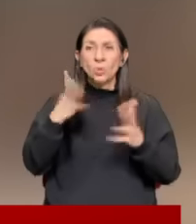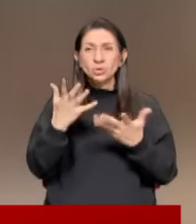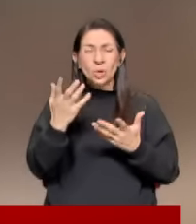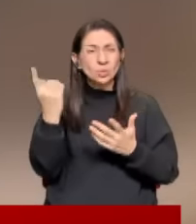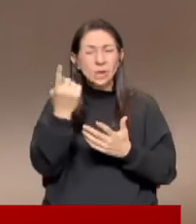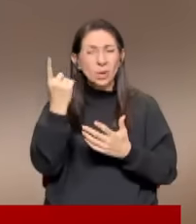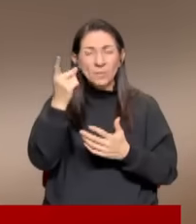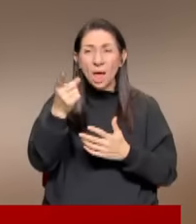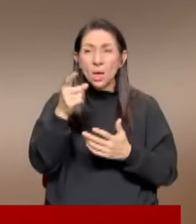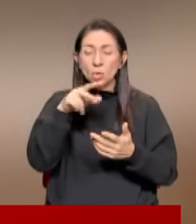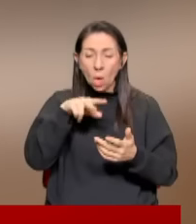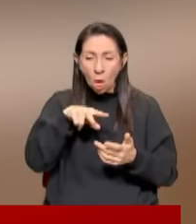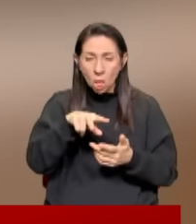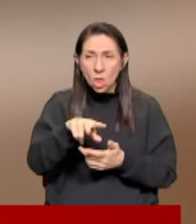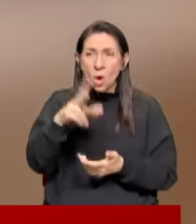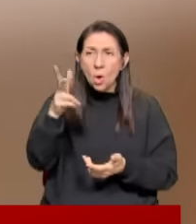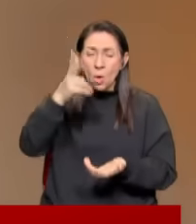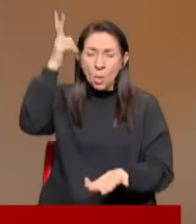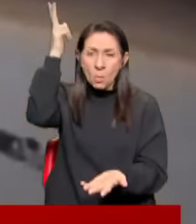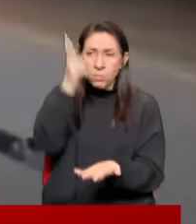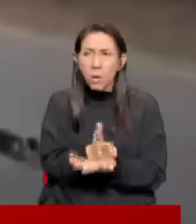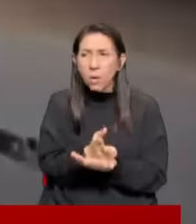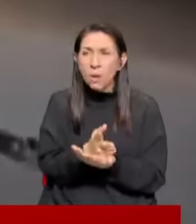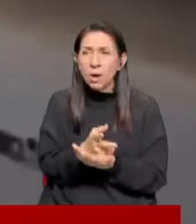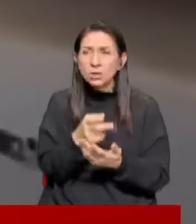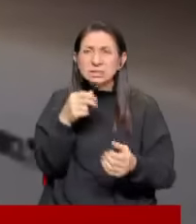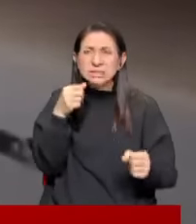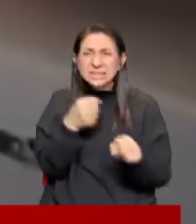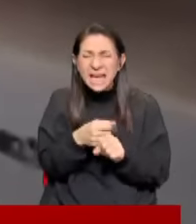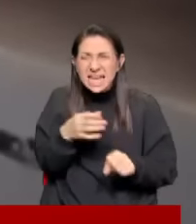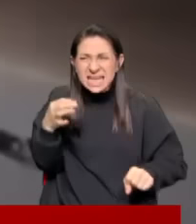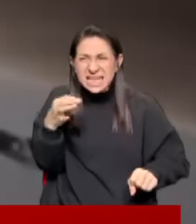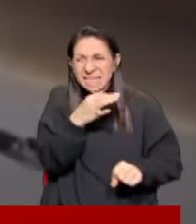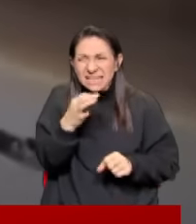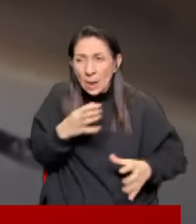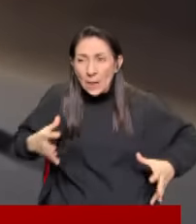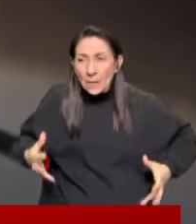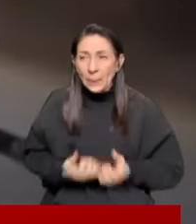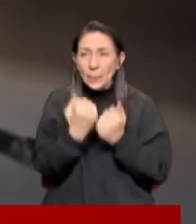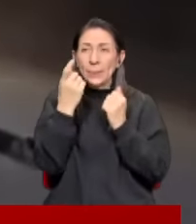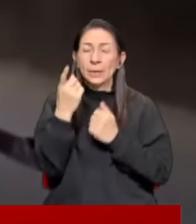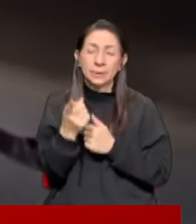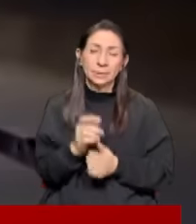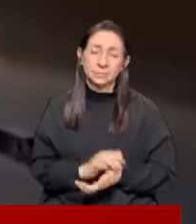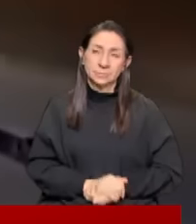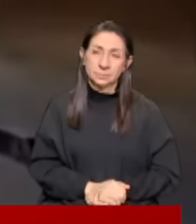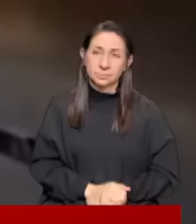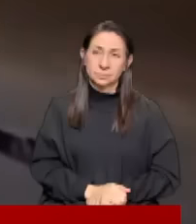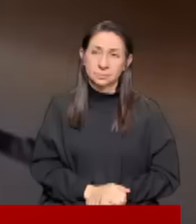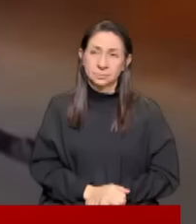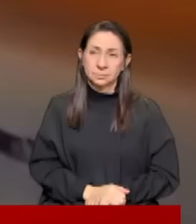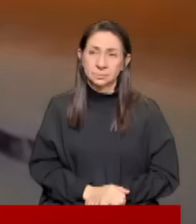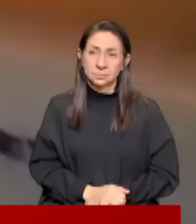Arızalandıktan sonra yolun ortasına sert iniş yapan helikopterle çarpışmaktan metrelerle kurtuldu.